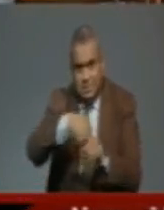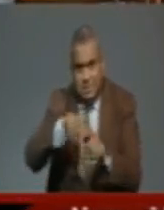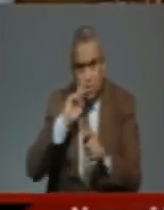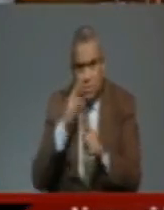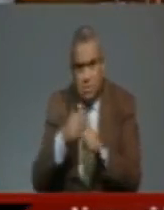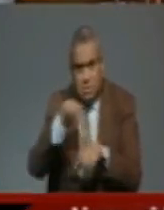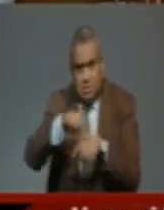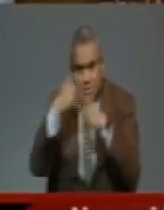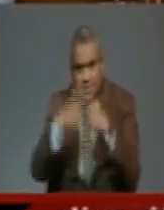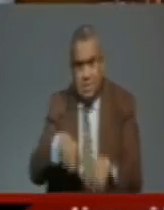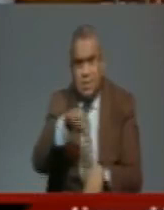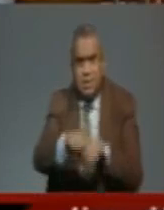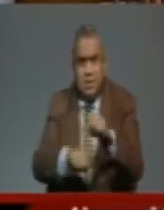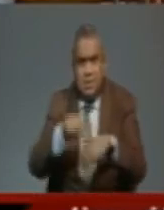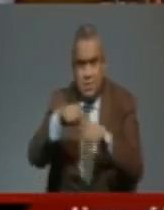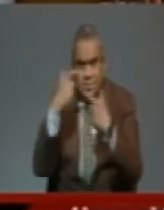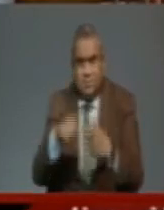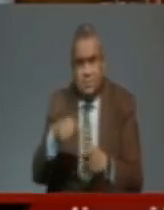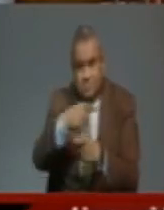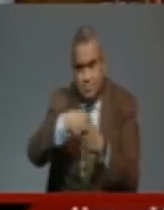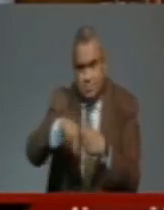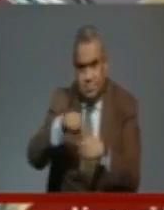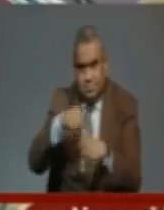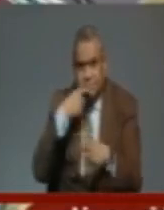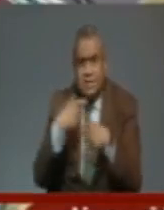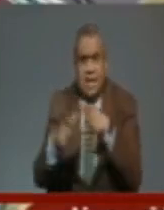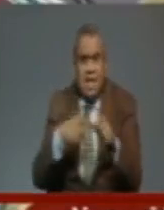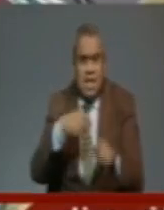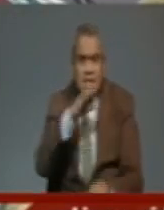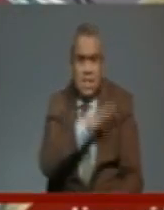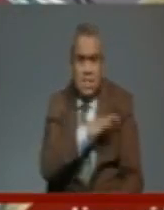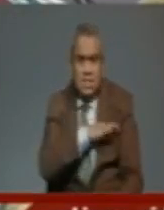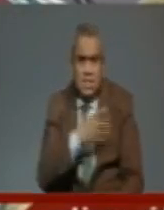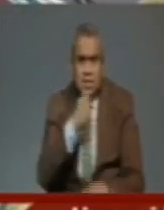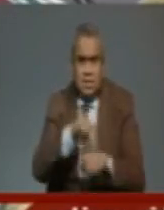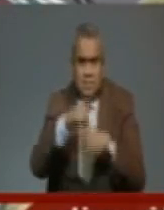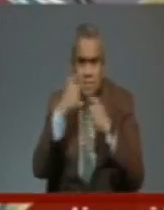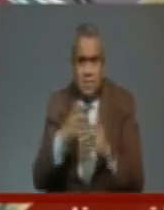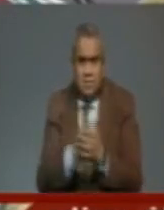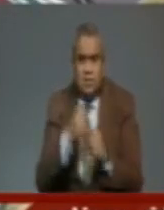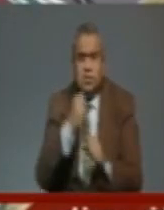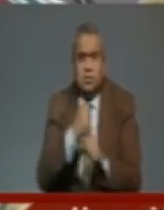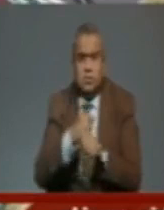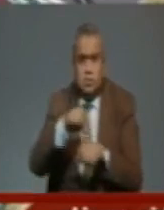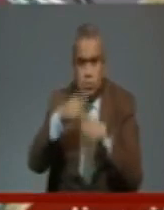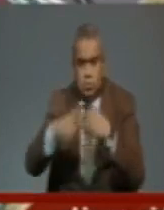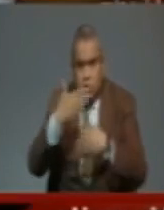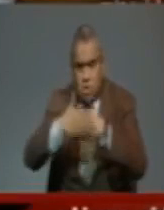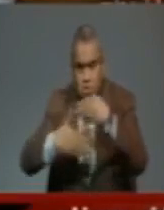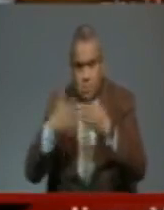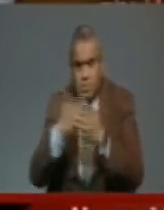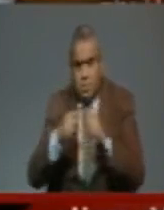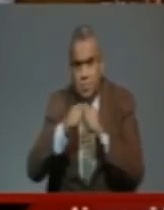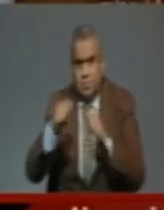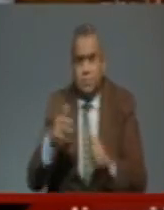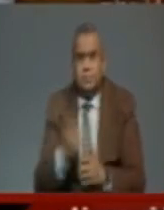فيها منطقه نستفيد باللي احنا ردمناه، لان احنا قلنا لا يمكن نعمل حواجز عرضها، ما انا بعمل